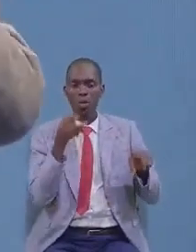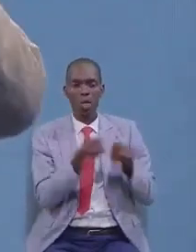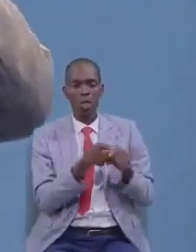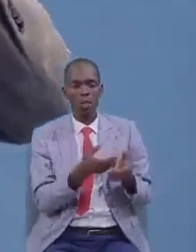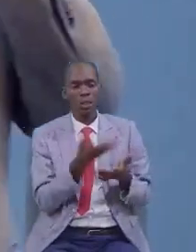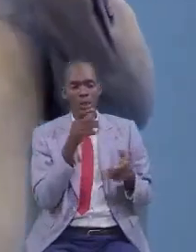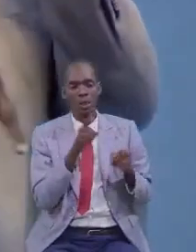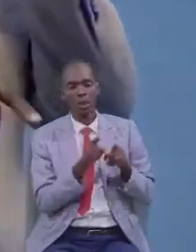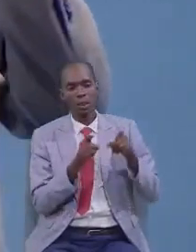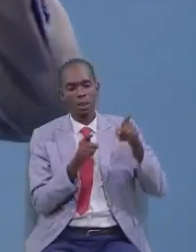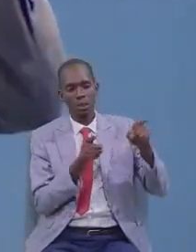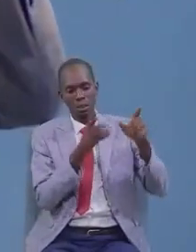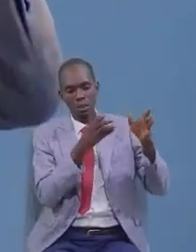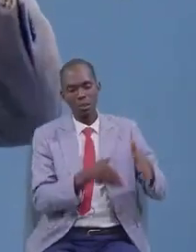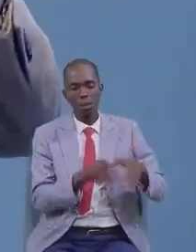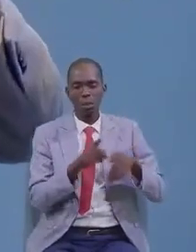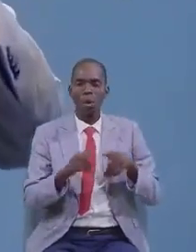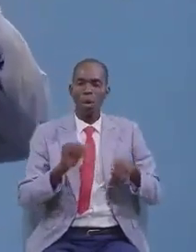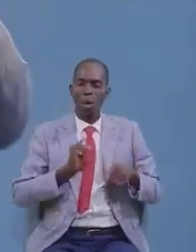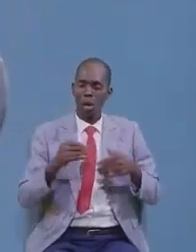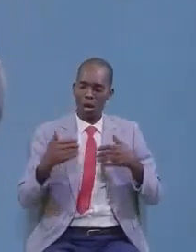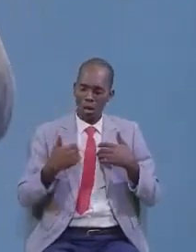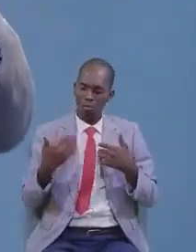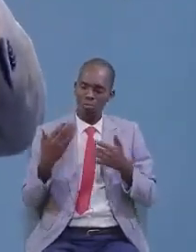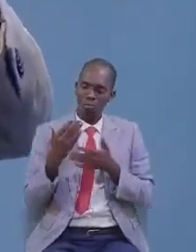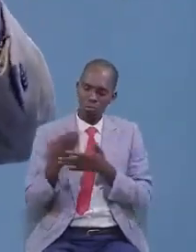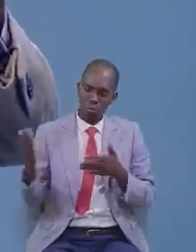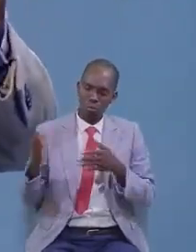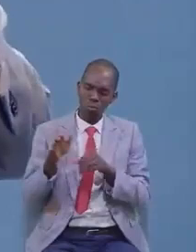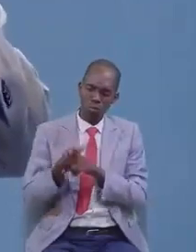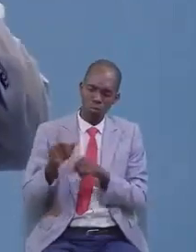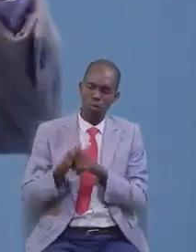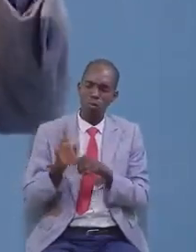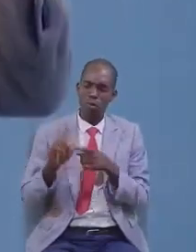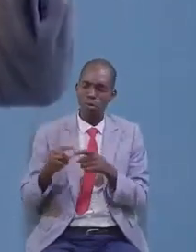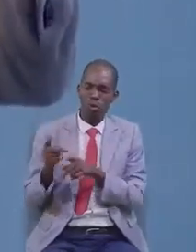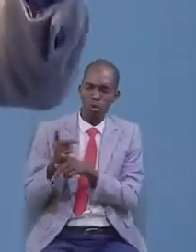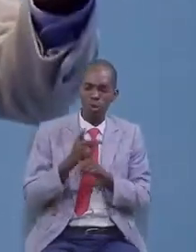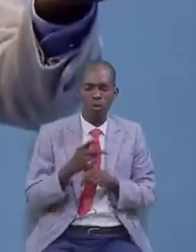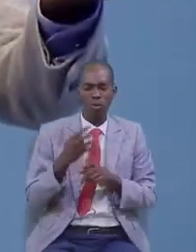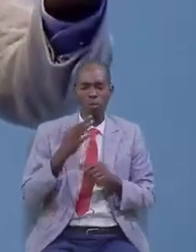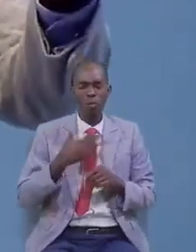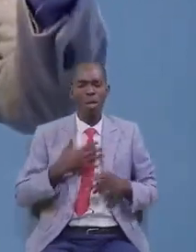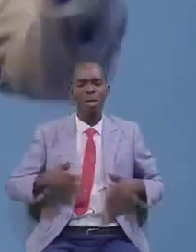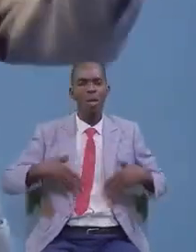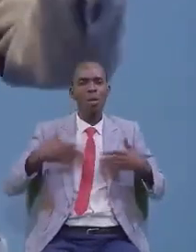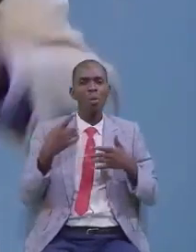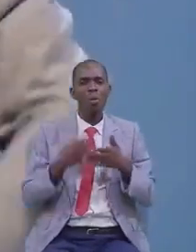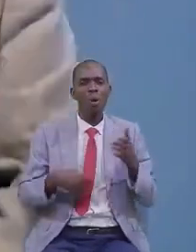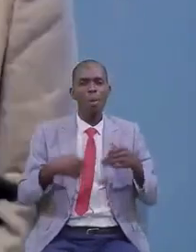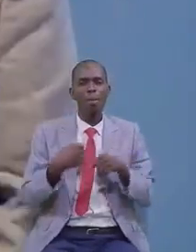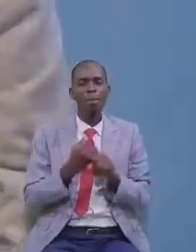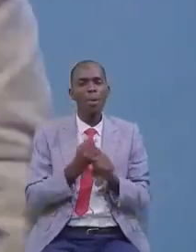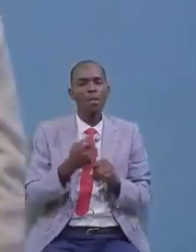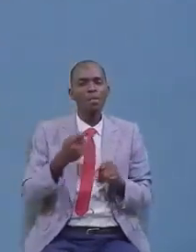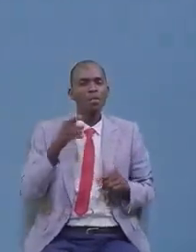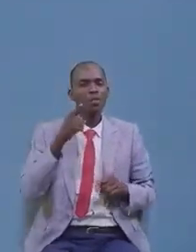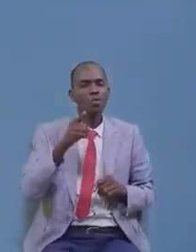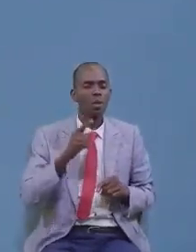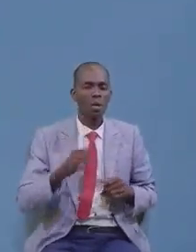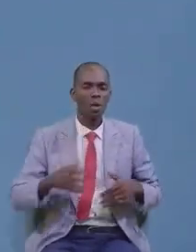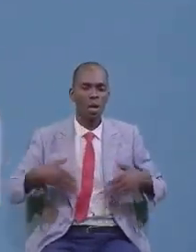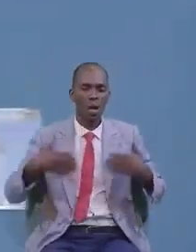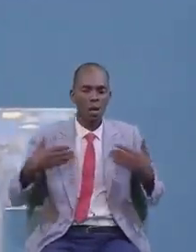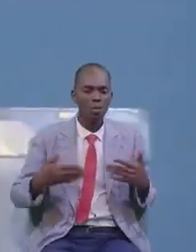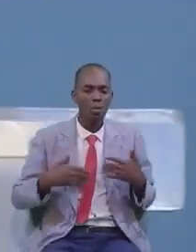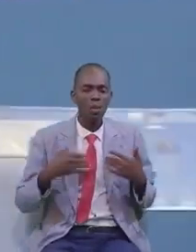ఉన్నదేదో నాకు లేదు. But I have enough to take care of my life. What makes him happy? అయితే నాకున్న దాంతో the thought of his life.